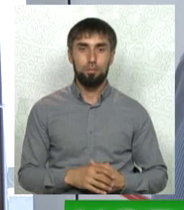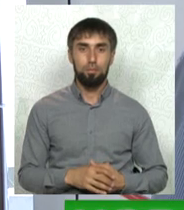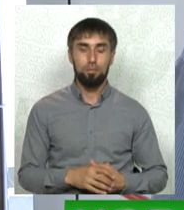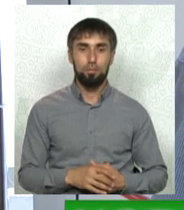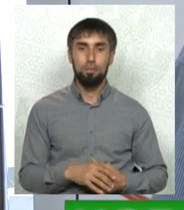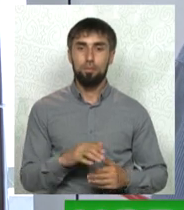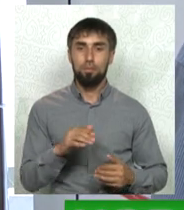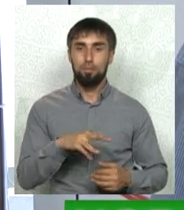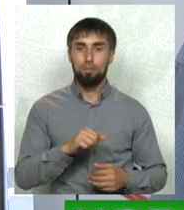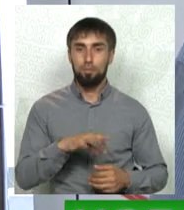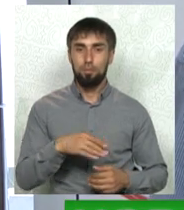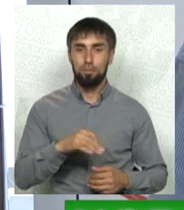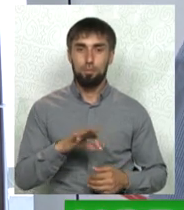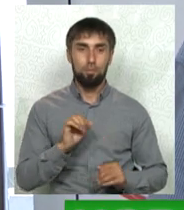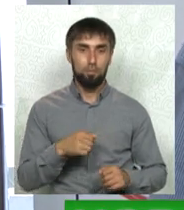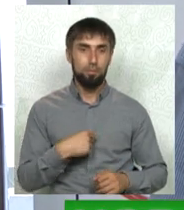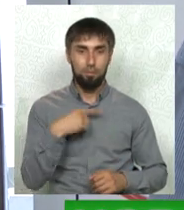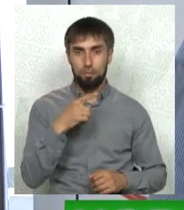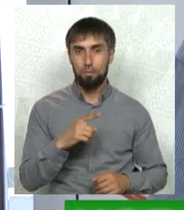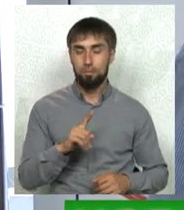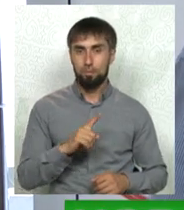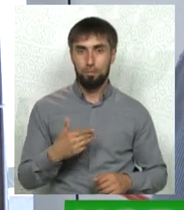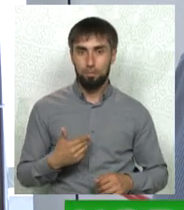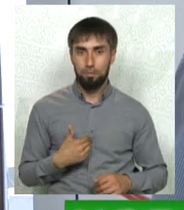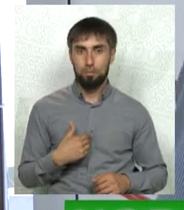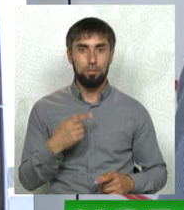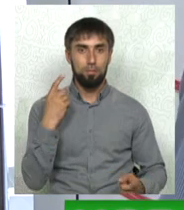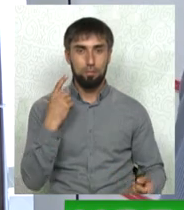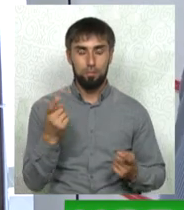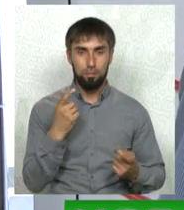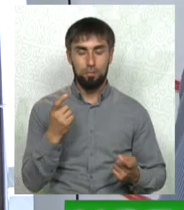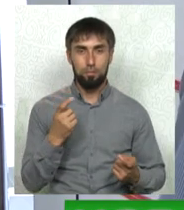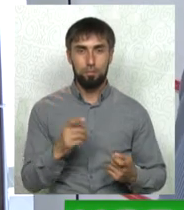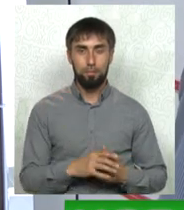Мало того, могу сказать, что насколько я информирован,